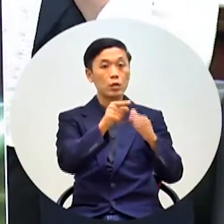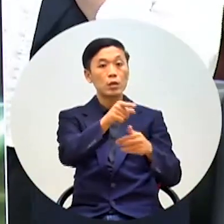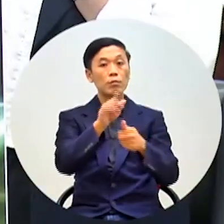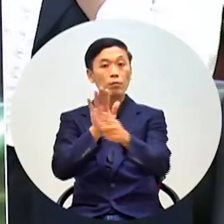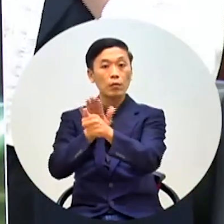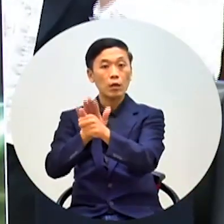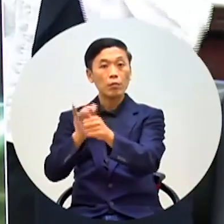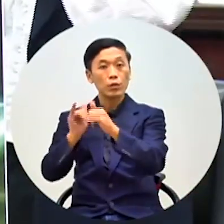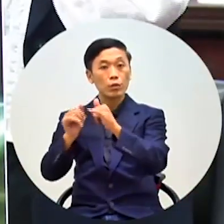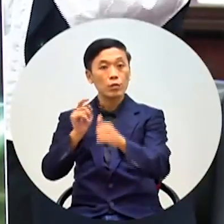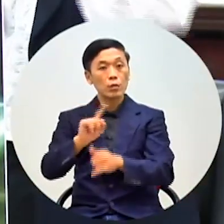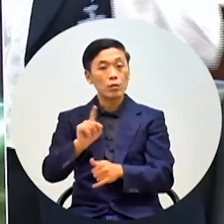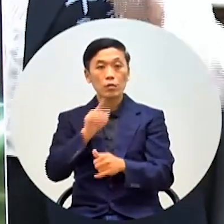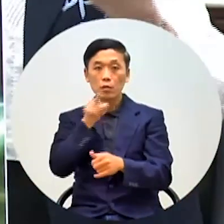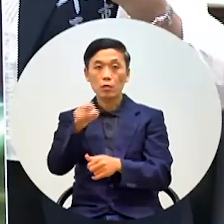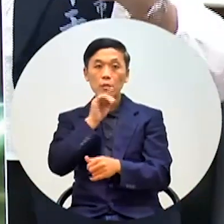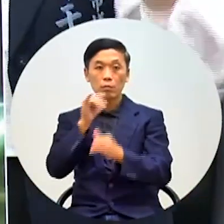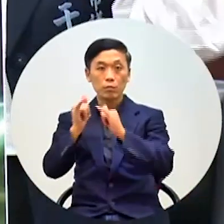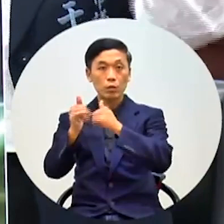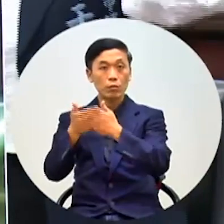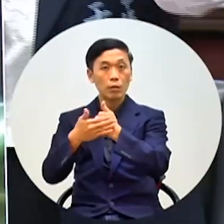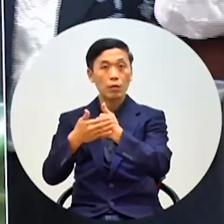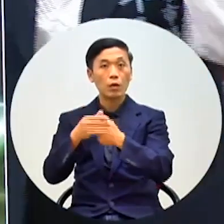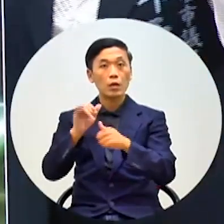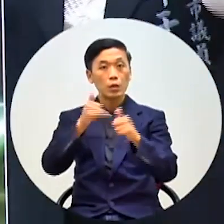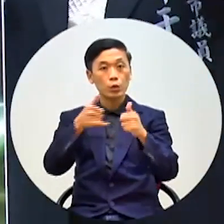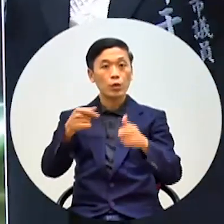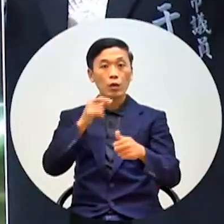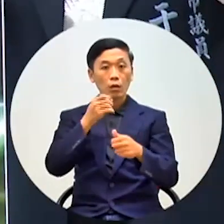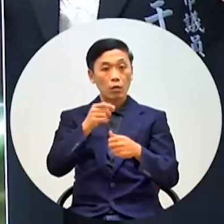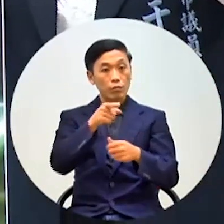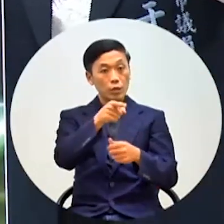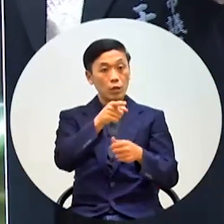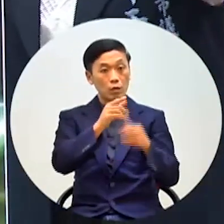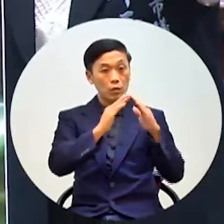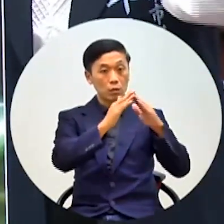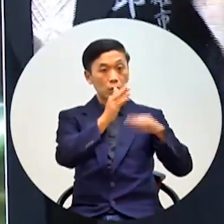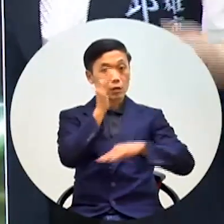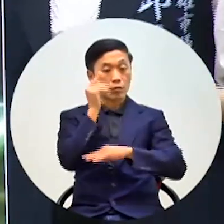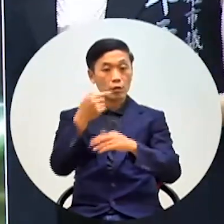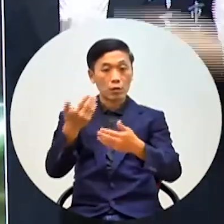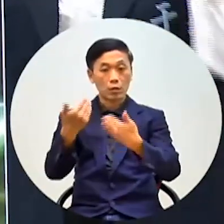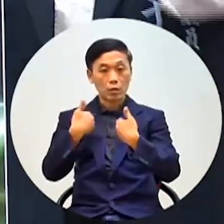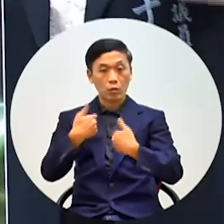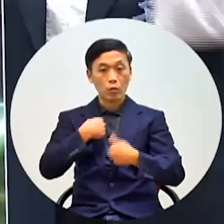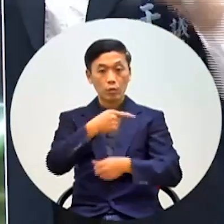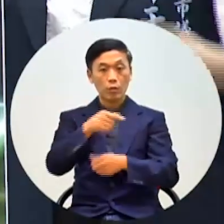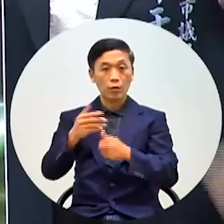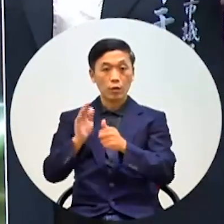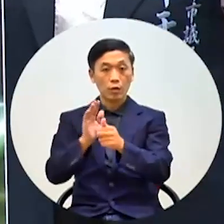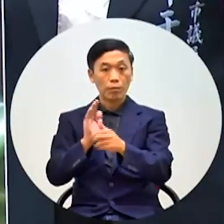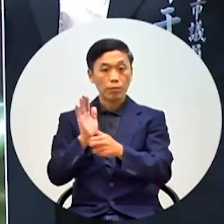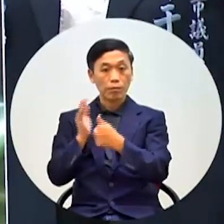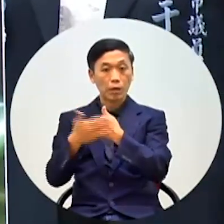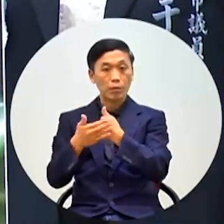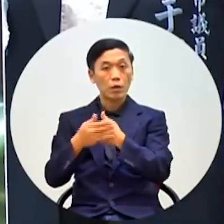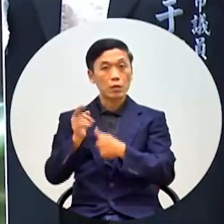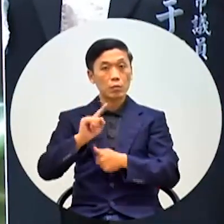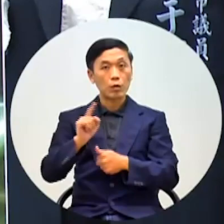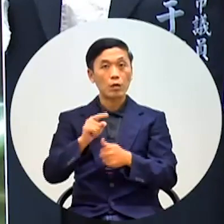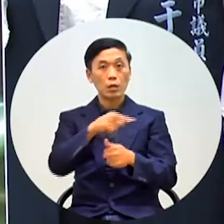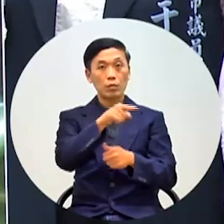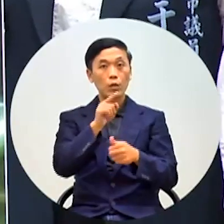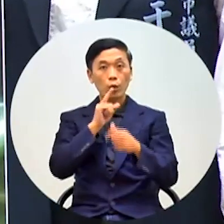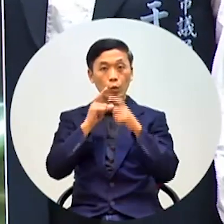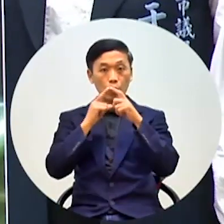助？这是民众问我的，他说伊完啊，起户到底让提供我们下面协助？你知道法制局怎么回我？那